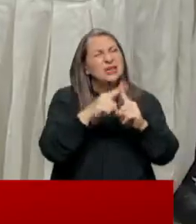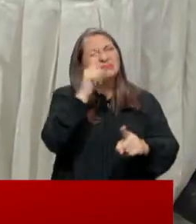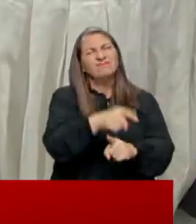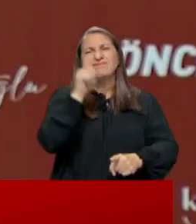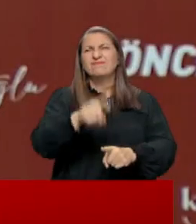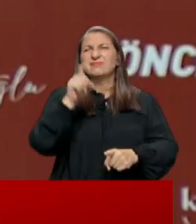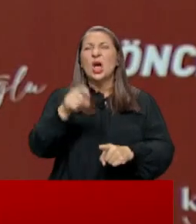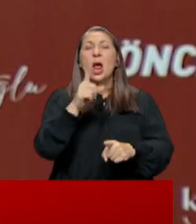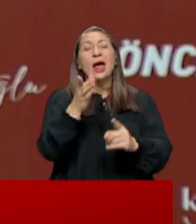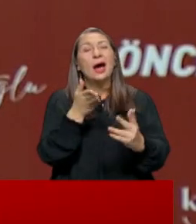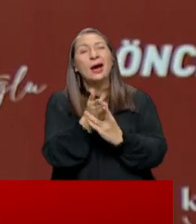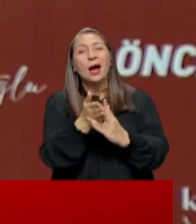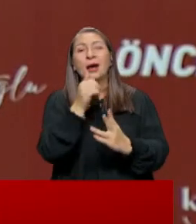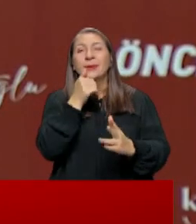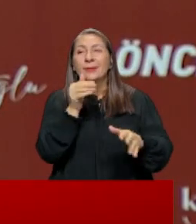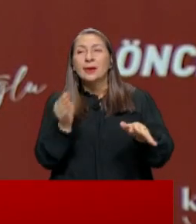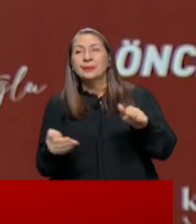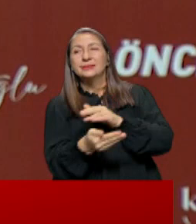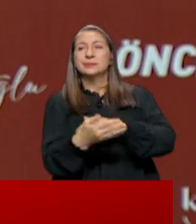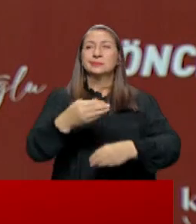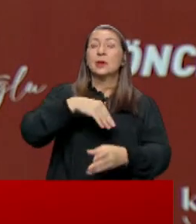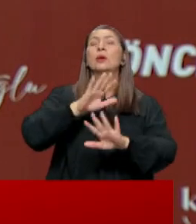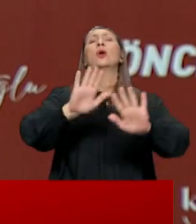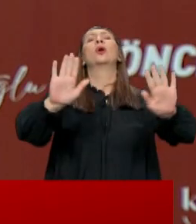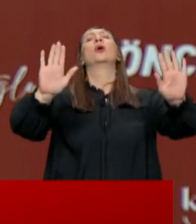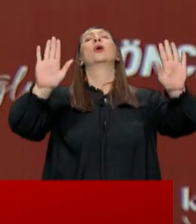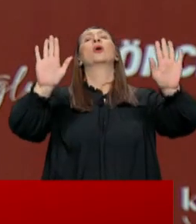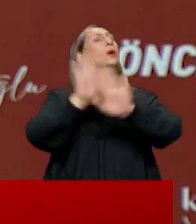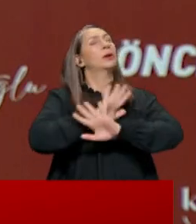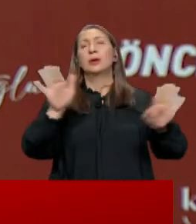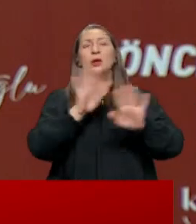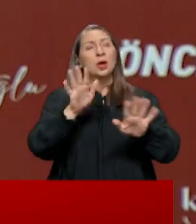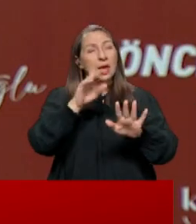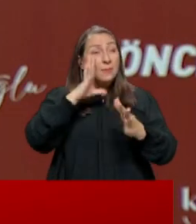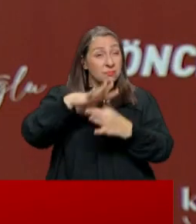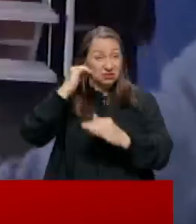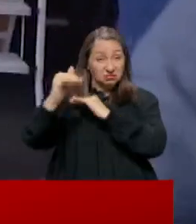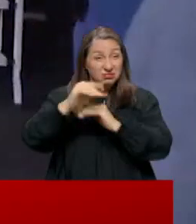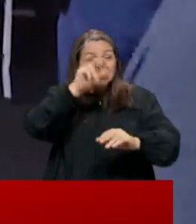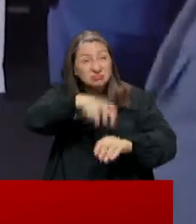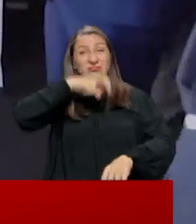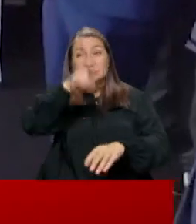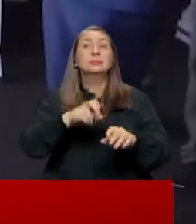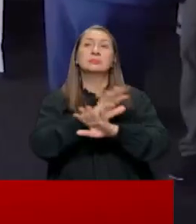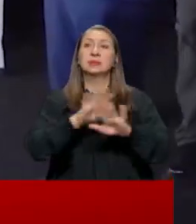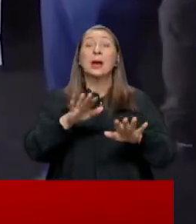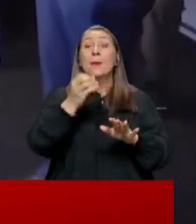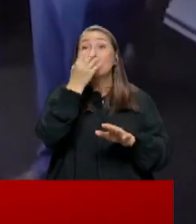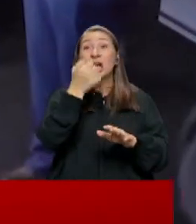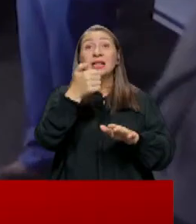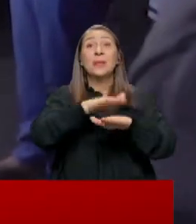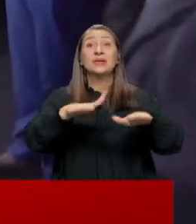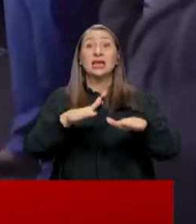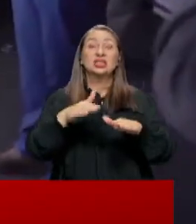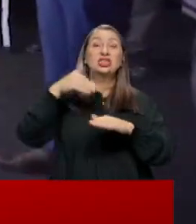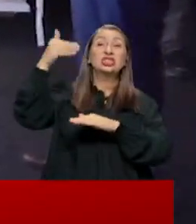getirecek. Öyle araya adamlar koyuyorlar. Biz masum yok kardeşim. Bu milletin iliklerine kadar soydunuz siz. Bahçeli'nin altılı masanın adayı için